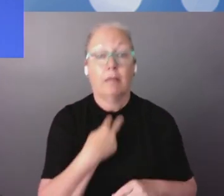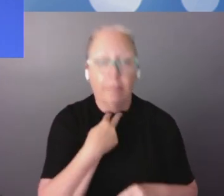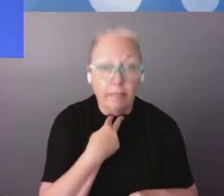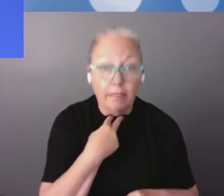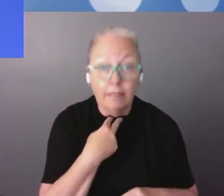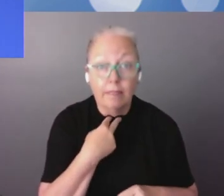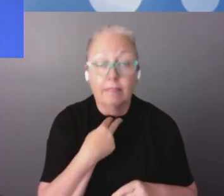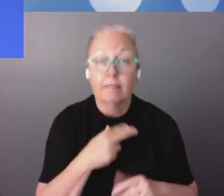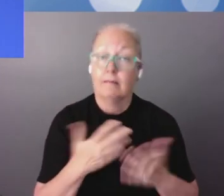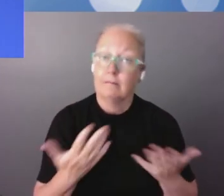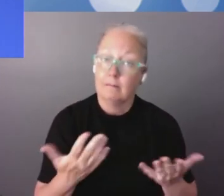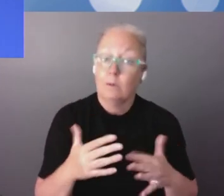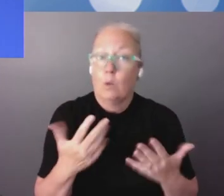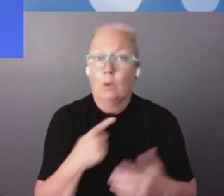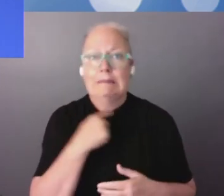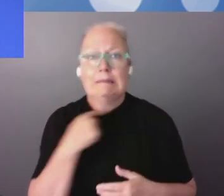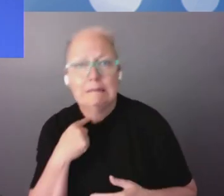有点像我们